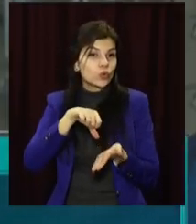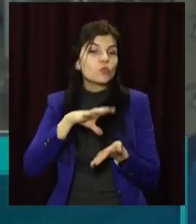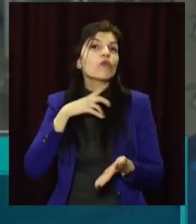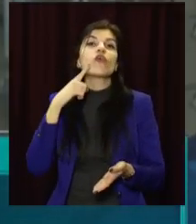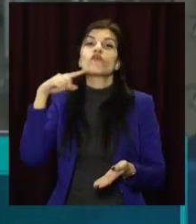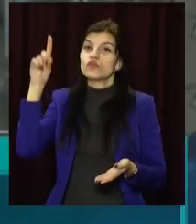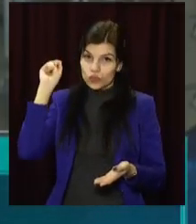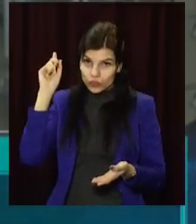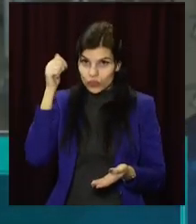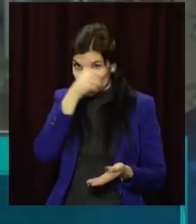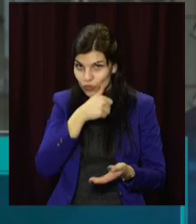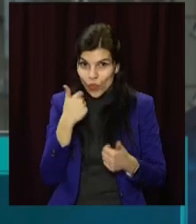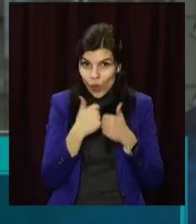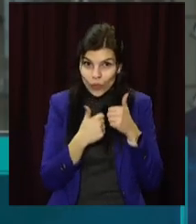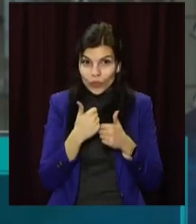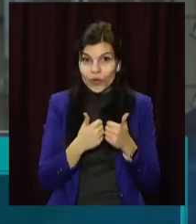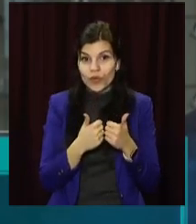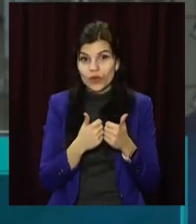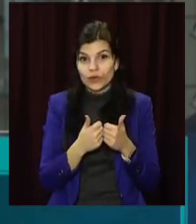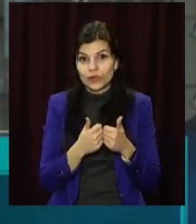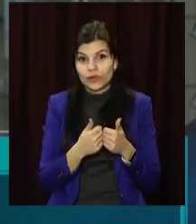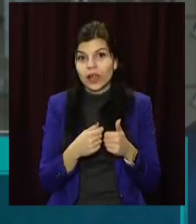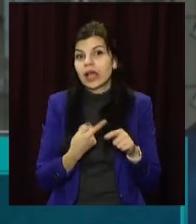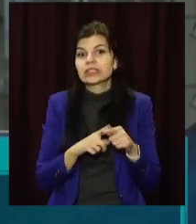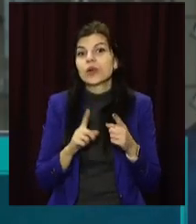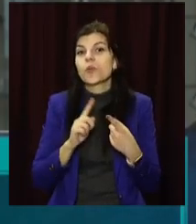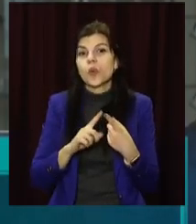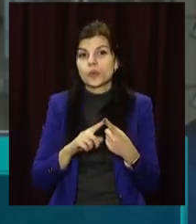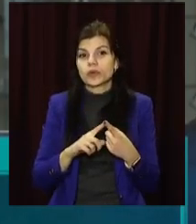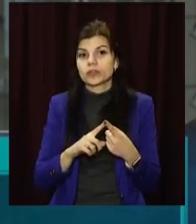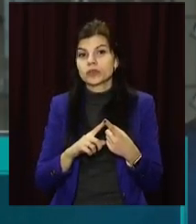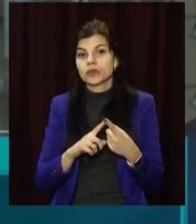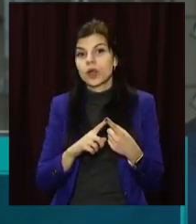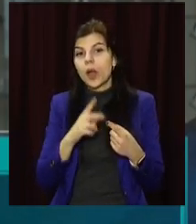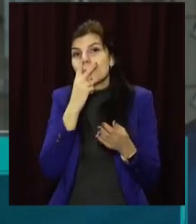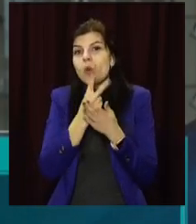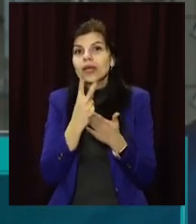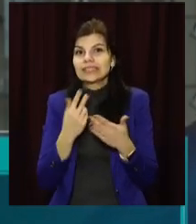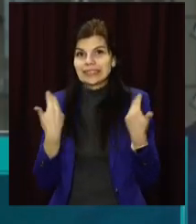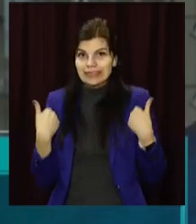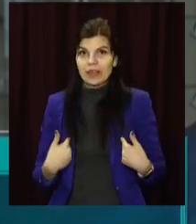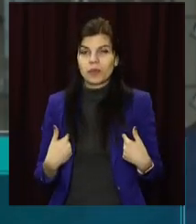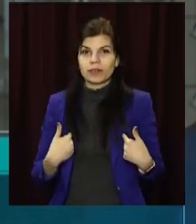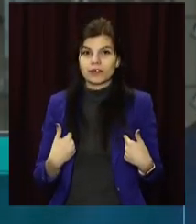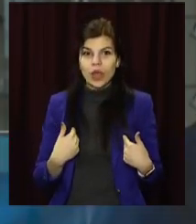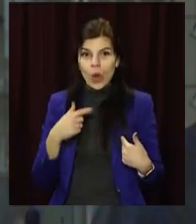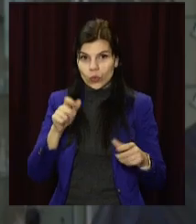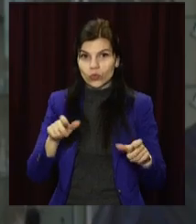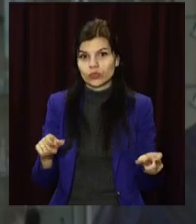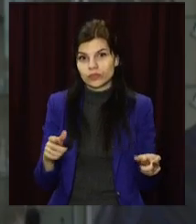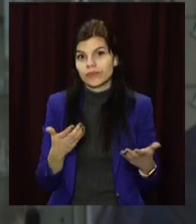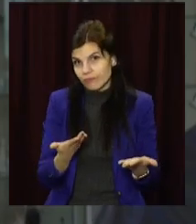році. Ну, це, по-перше, показати себе людям.